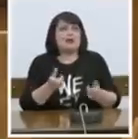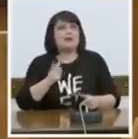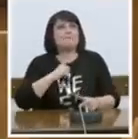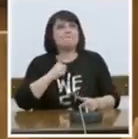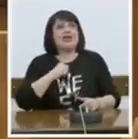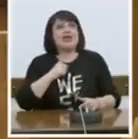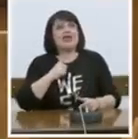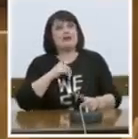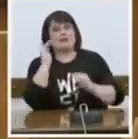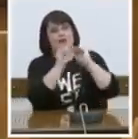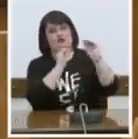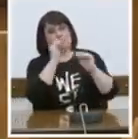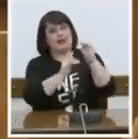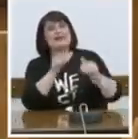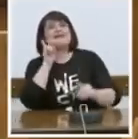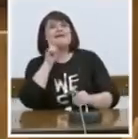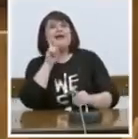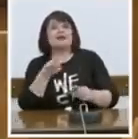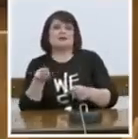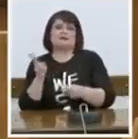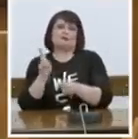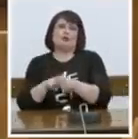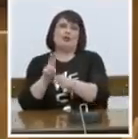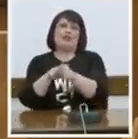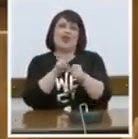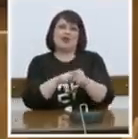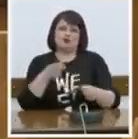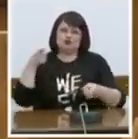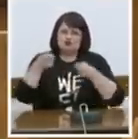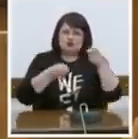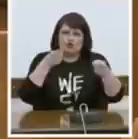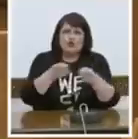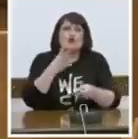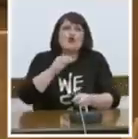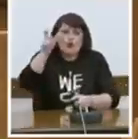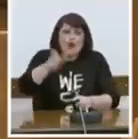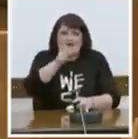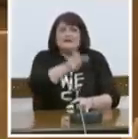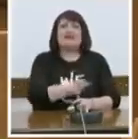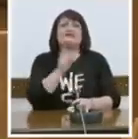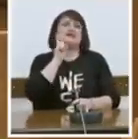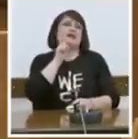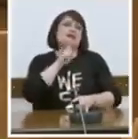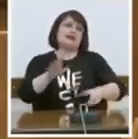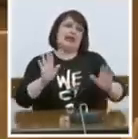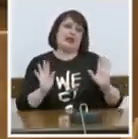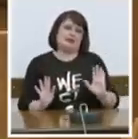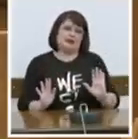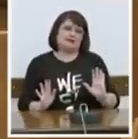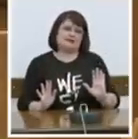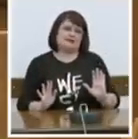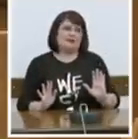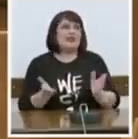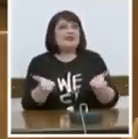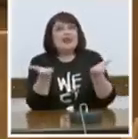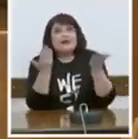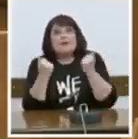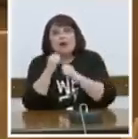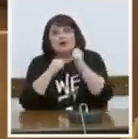άλλη γυναίκες θύματα επειδή είναι γυναίκες και ανύπαρκτες δυστυχώς δομές για